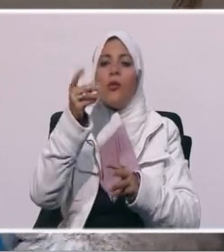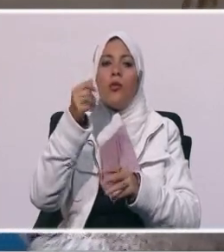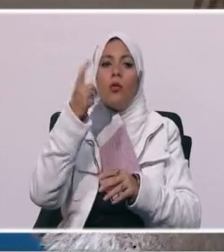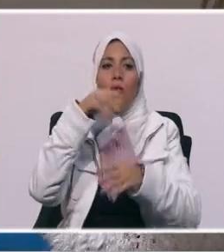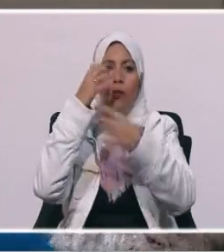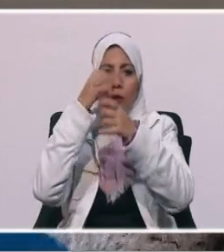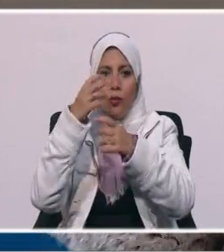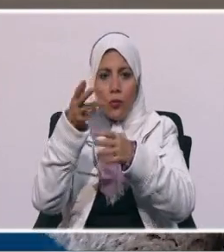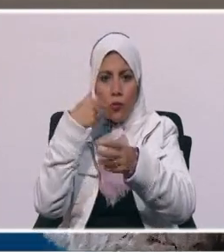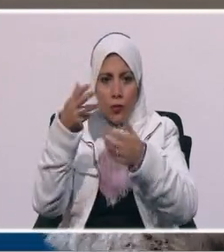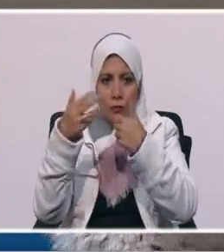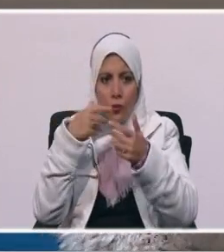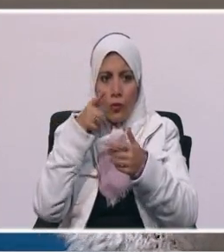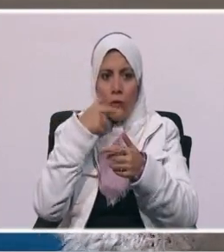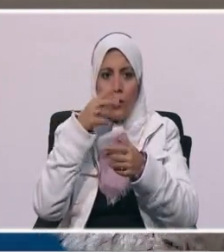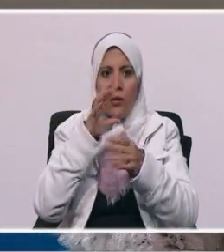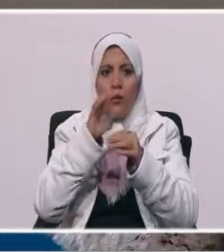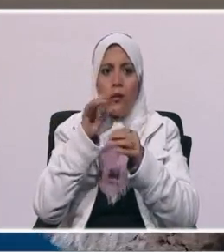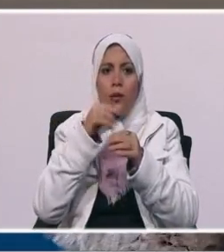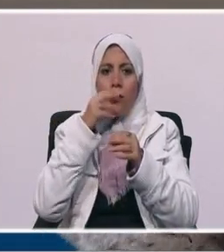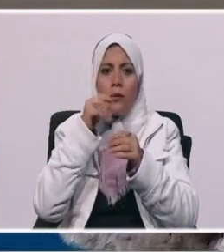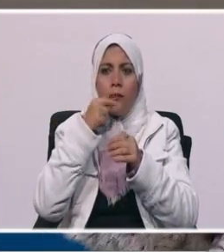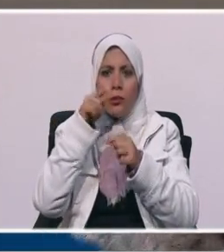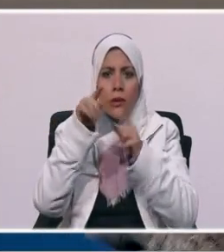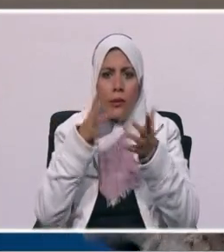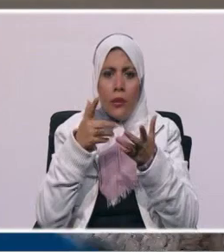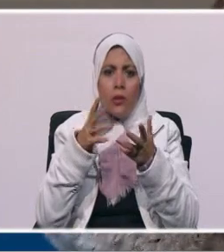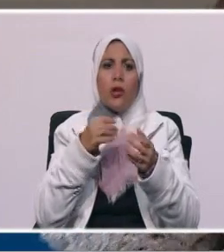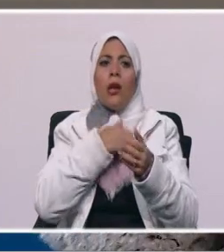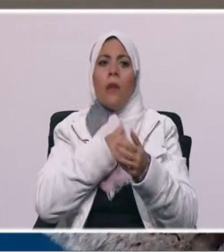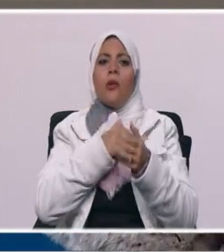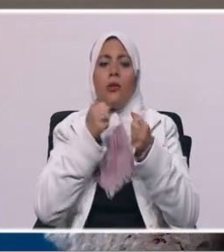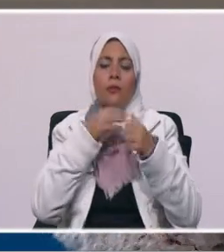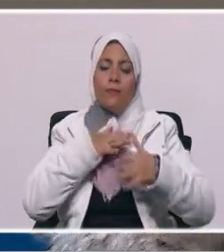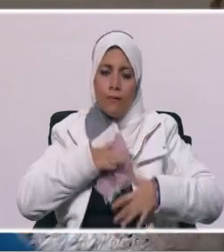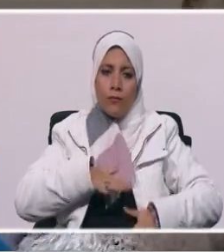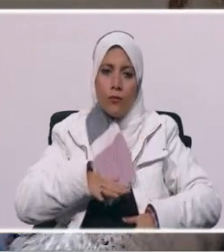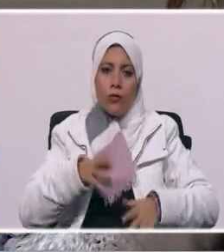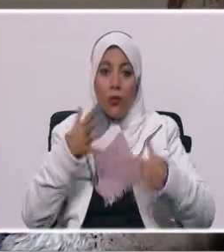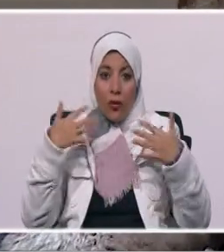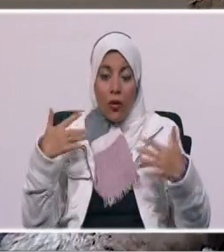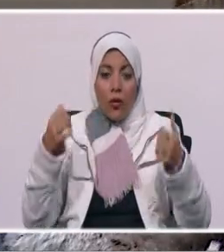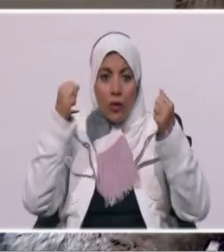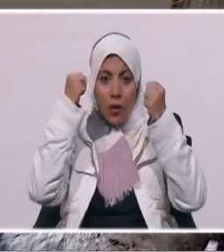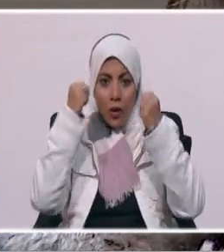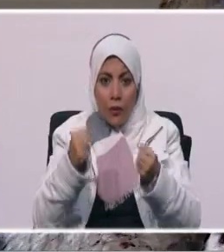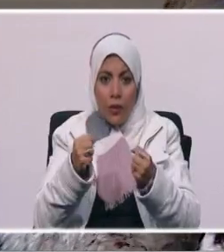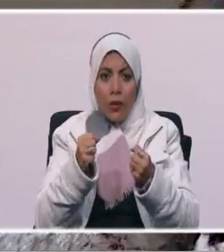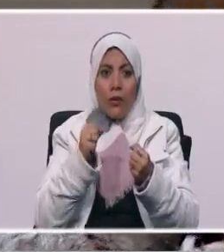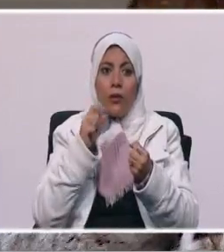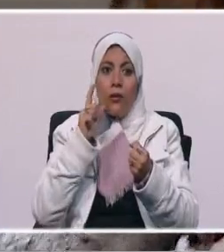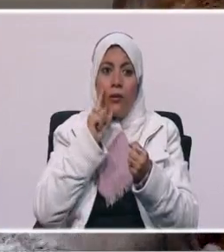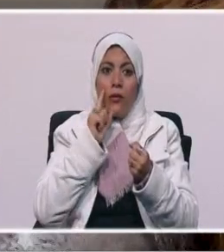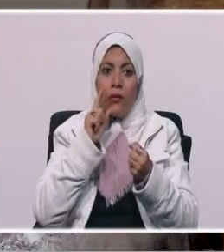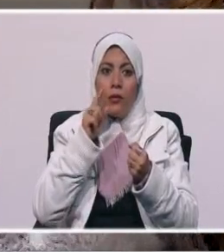فيديو كول، واهتمام دقيق عشان قلبها يطمن، وفرحتها يعني فرحتي